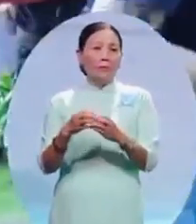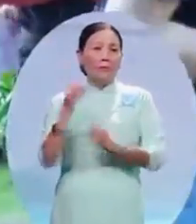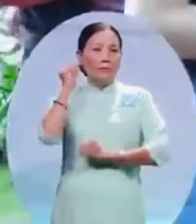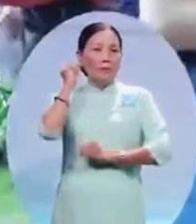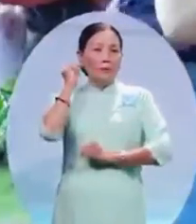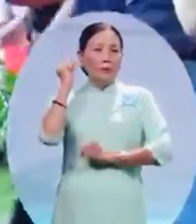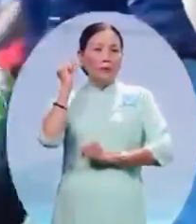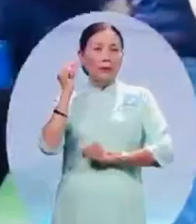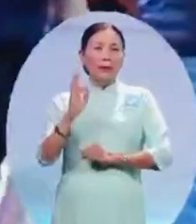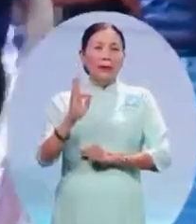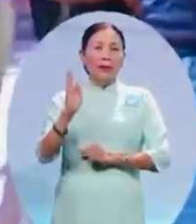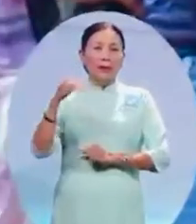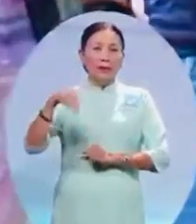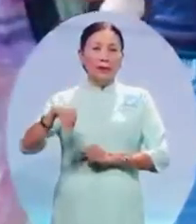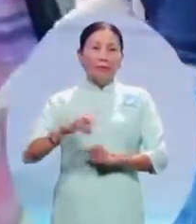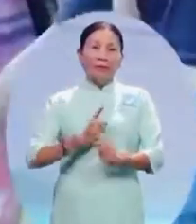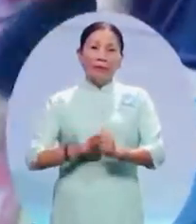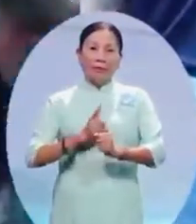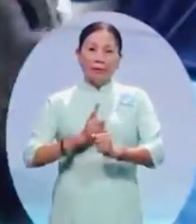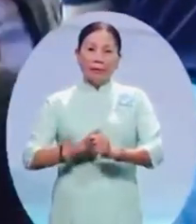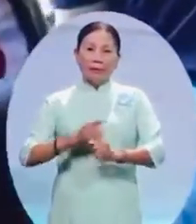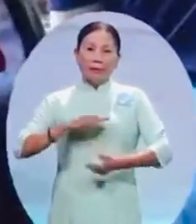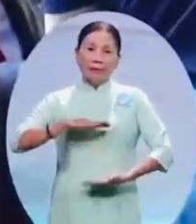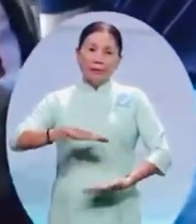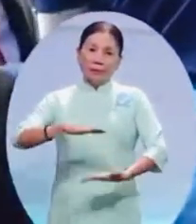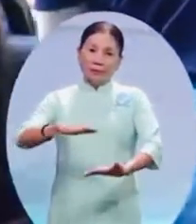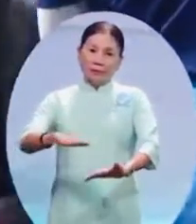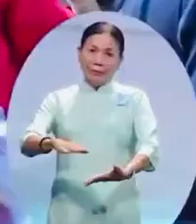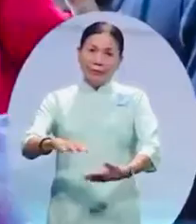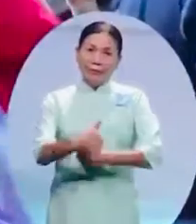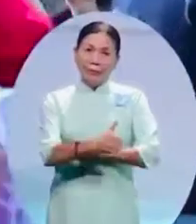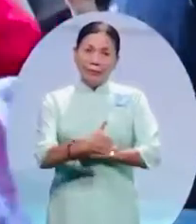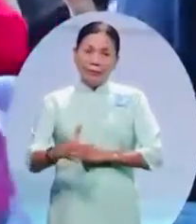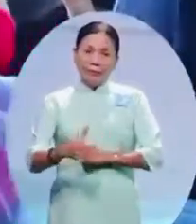thành phố Hồ Chí Minh và các chùa tổ chức trao tặng cho các người dân có hoàn cảnh khó khăn.